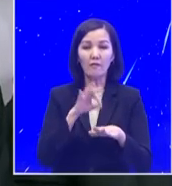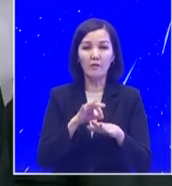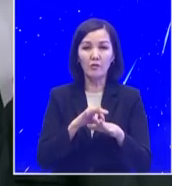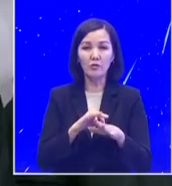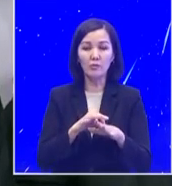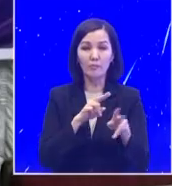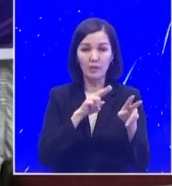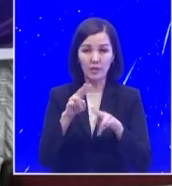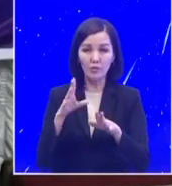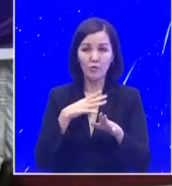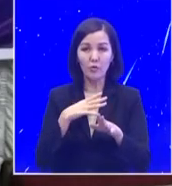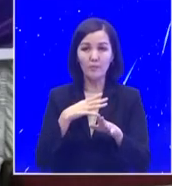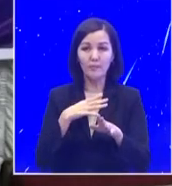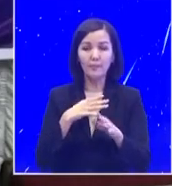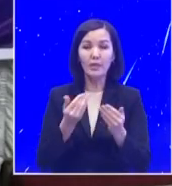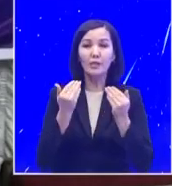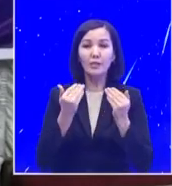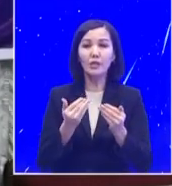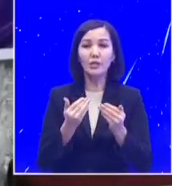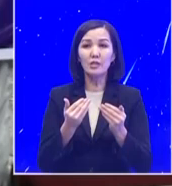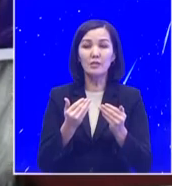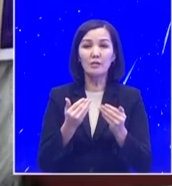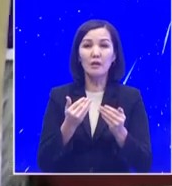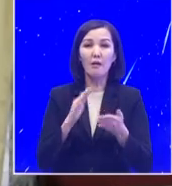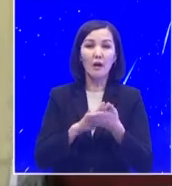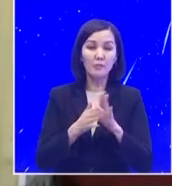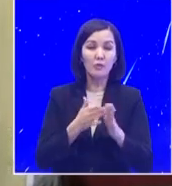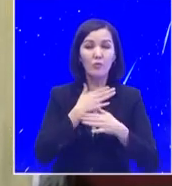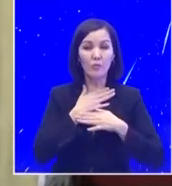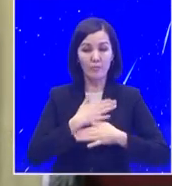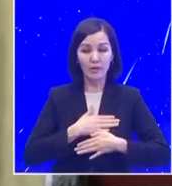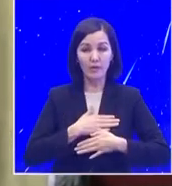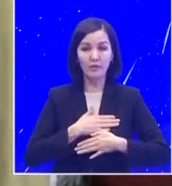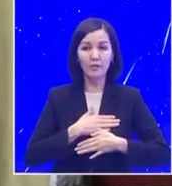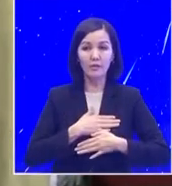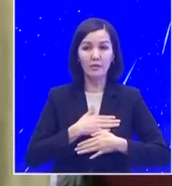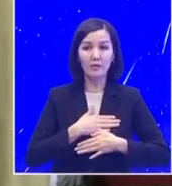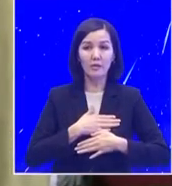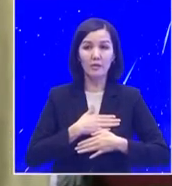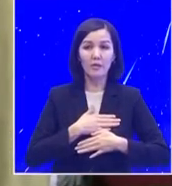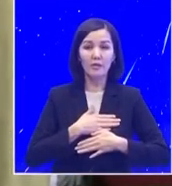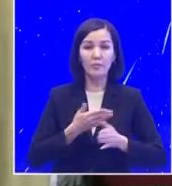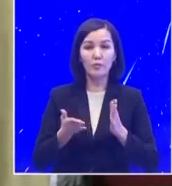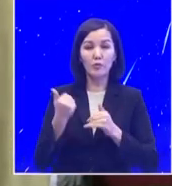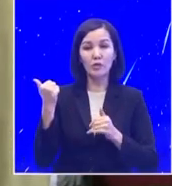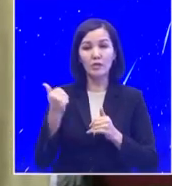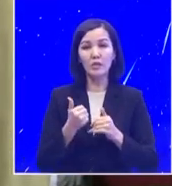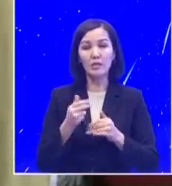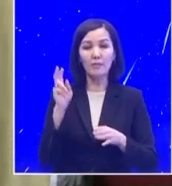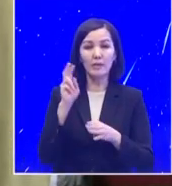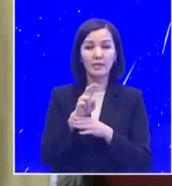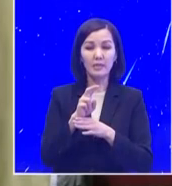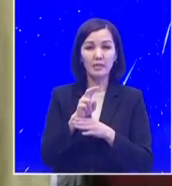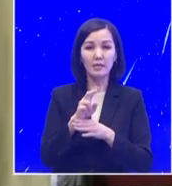под контролем. Обстановка благоприятная. Буквально в конце прошлой недели нас посетил